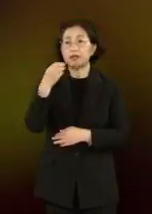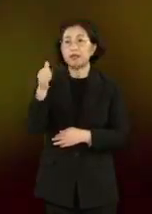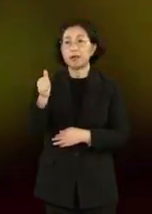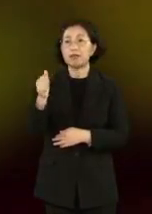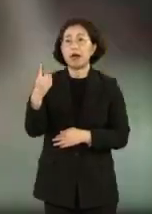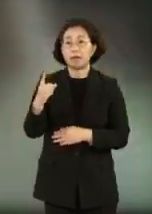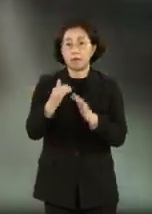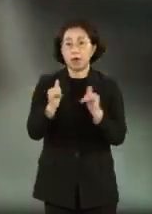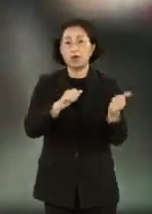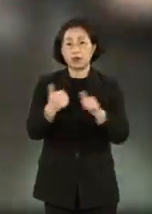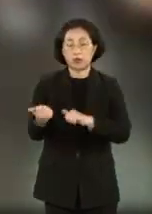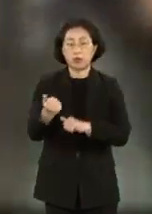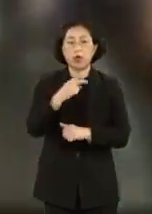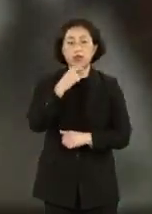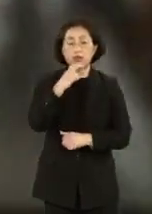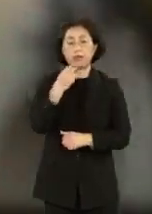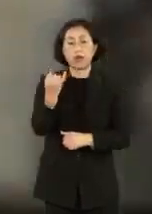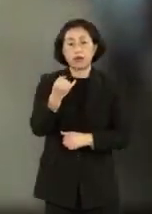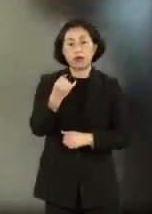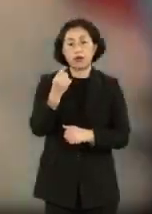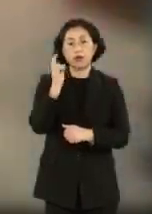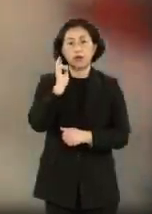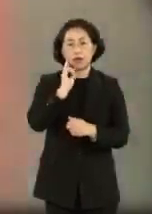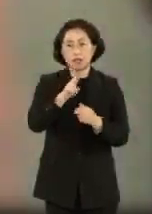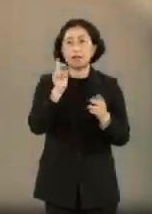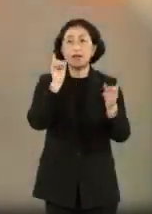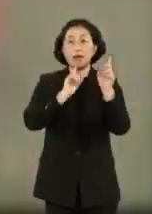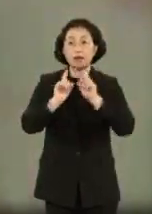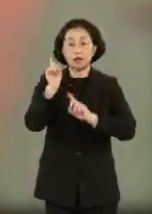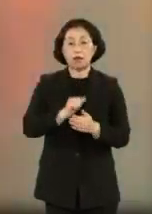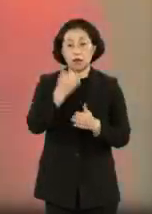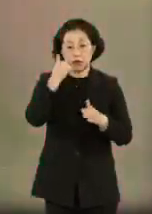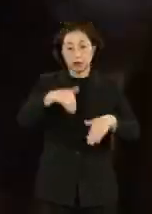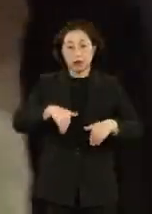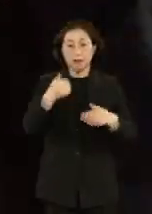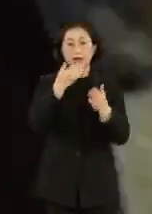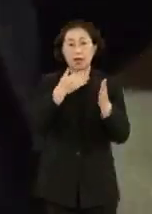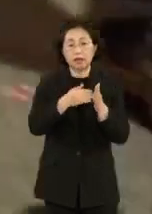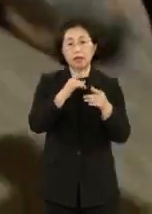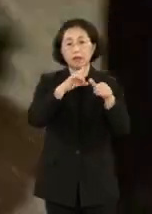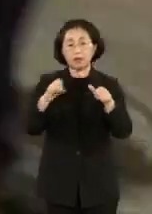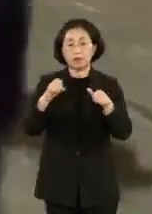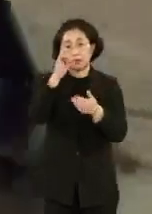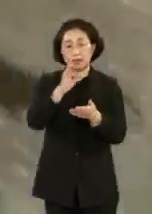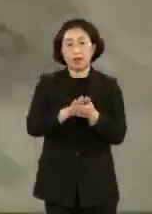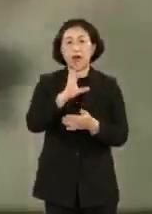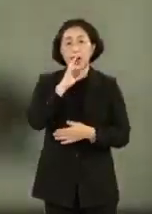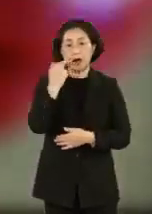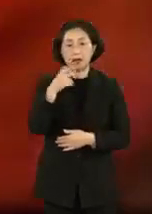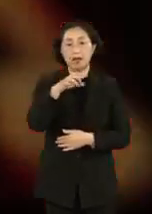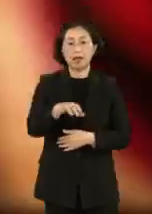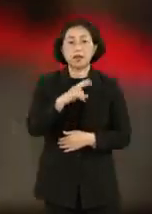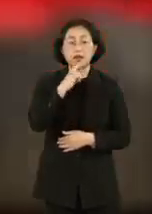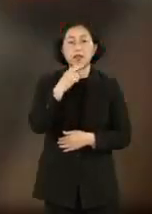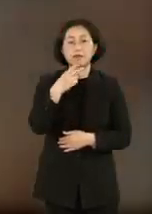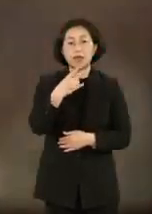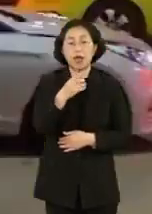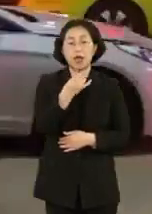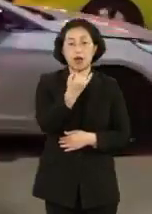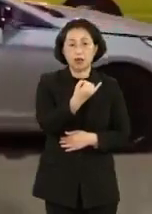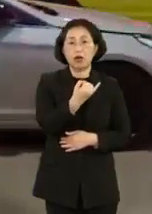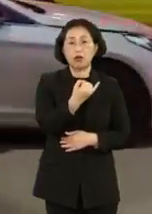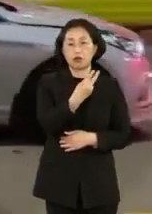1명이 숨졌고 20대 여성이 중상을 입었습니다. 충남에선 당진과 홍성, 천안, 아산에서 20대 여성